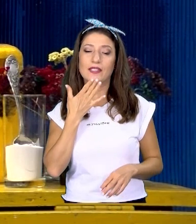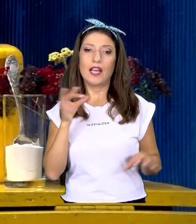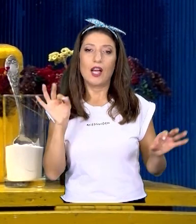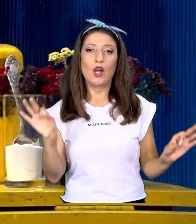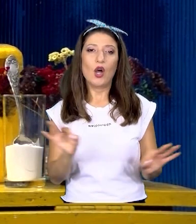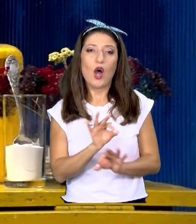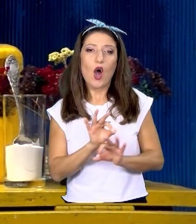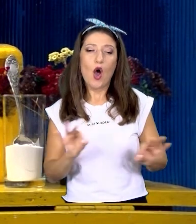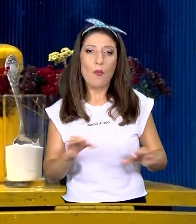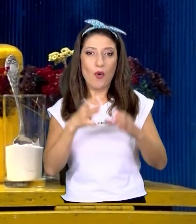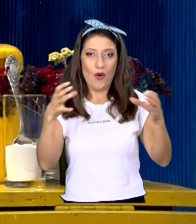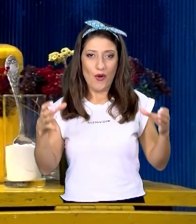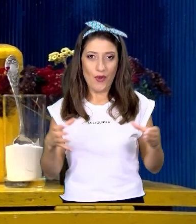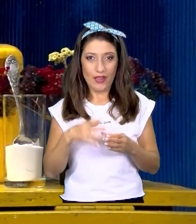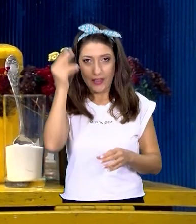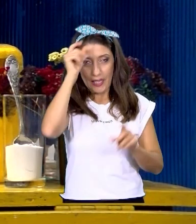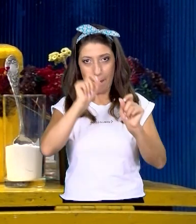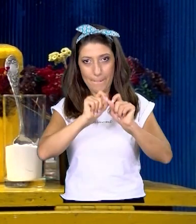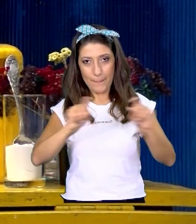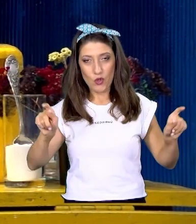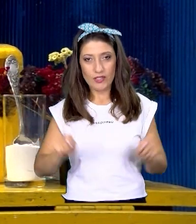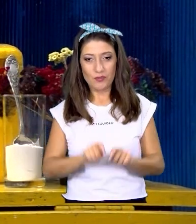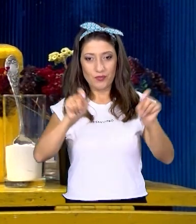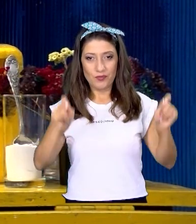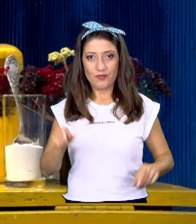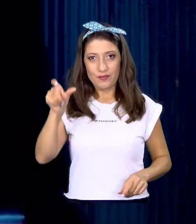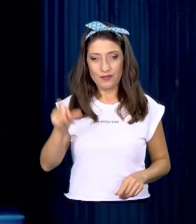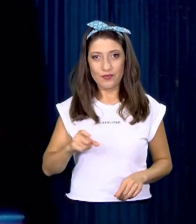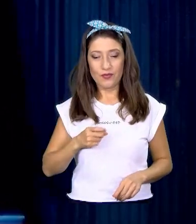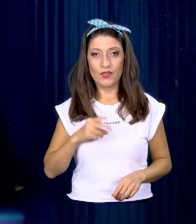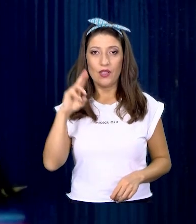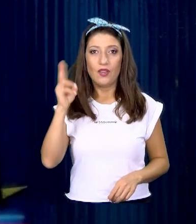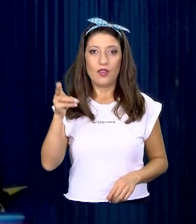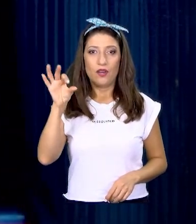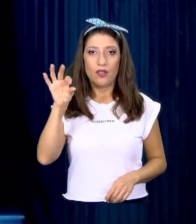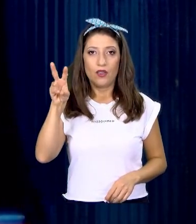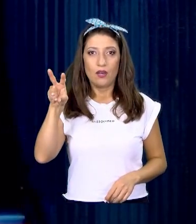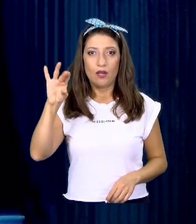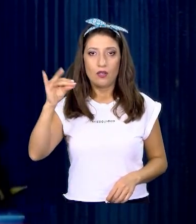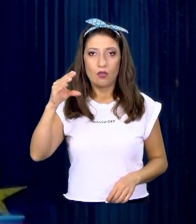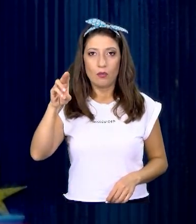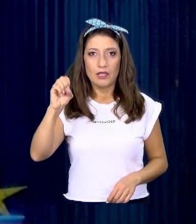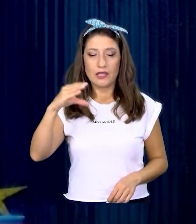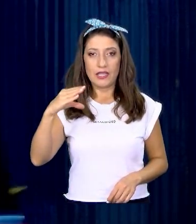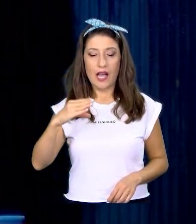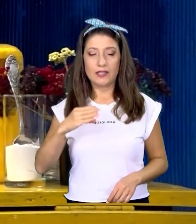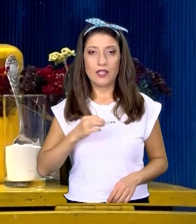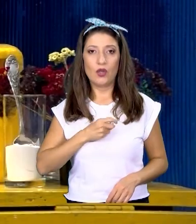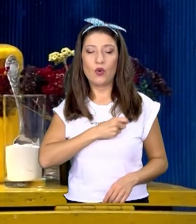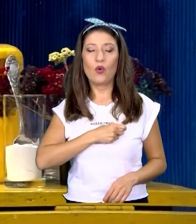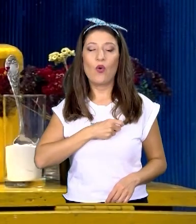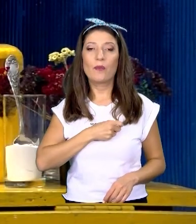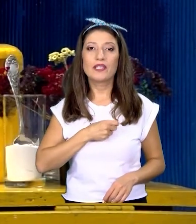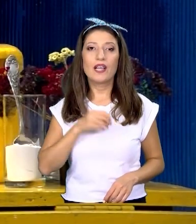ազգային կոմպոզիտրական դպրոցի հիմնադիր, Կոմիտաս Վարդապետի։